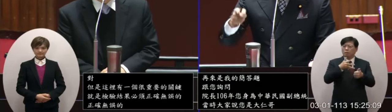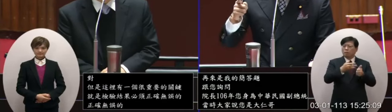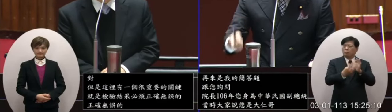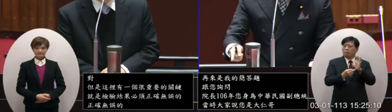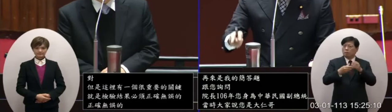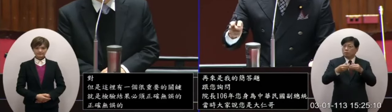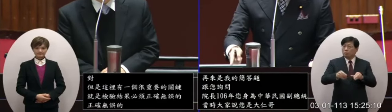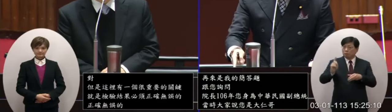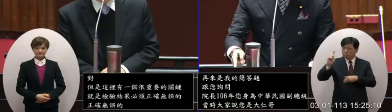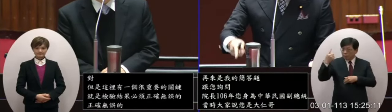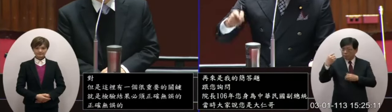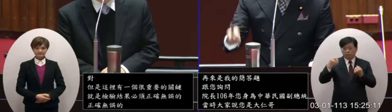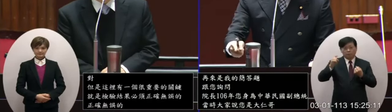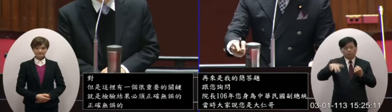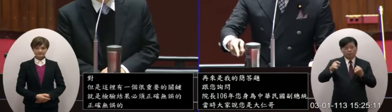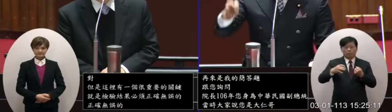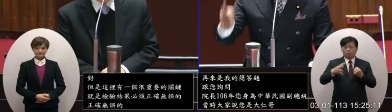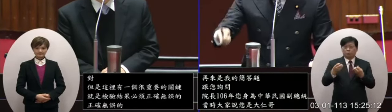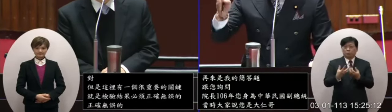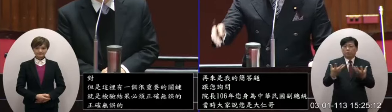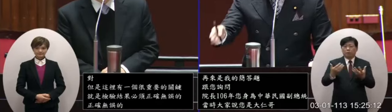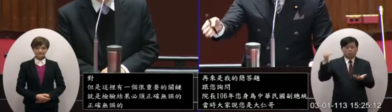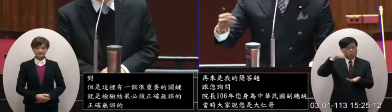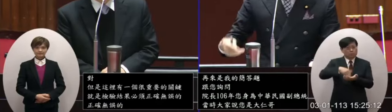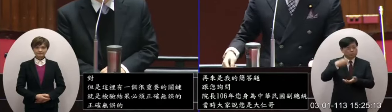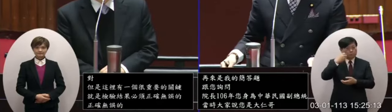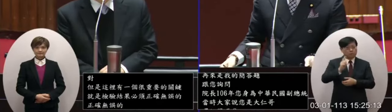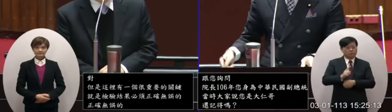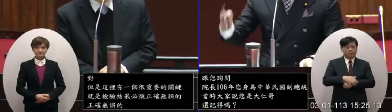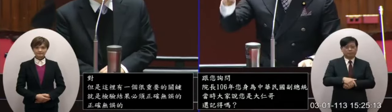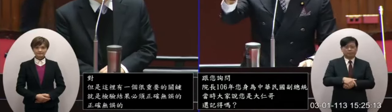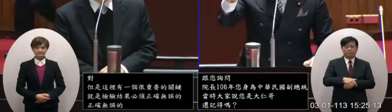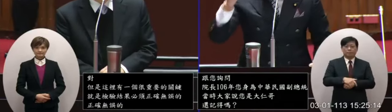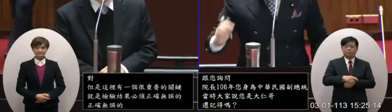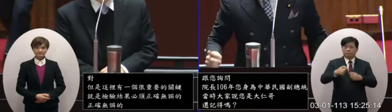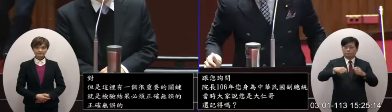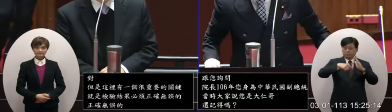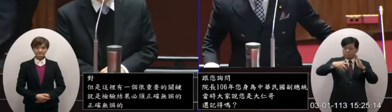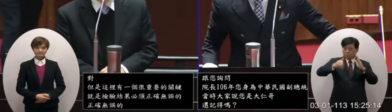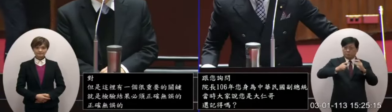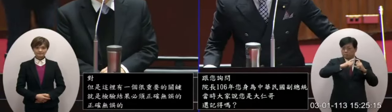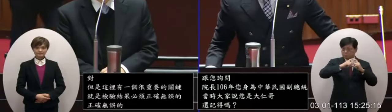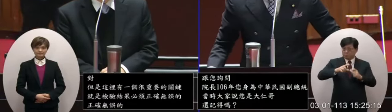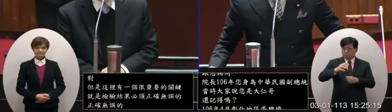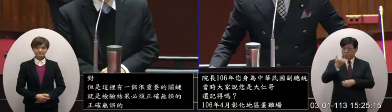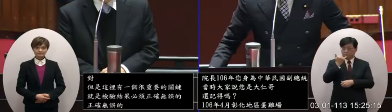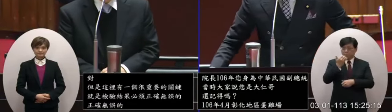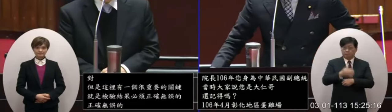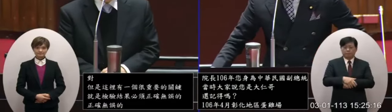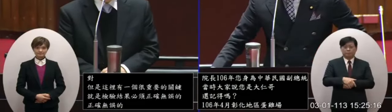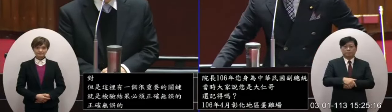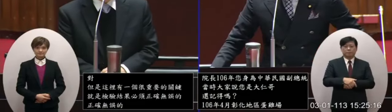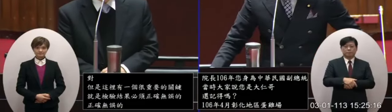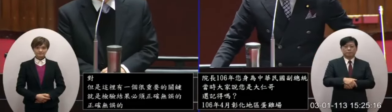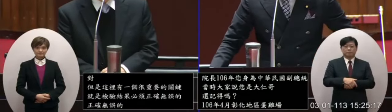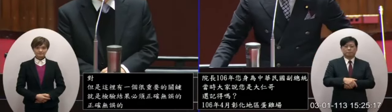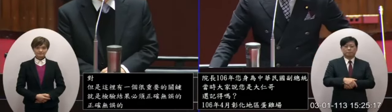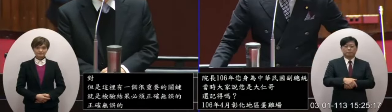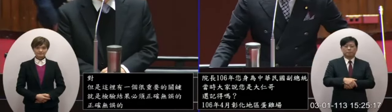明源头到底在哪里，怎么发生，最后结果怎么样？这个部分院长您可以回答我吗？ 这